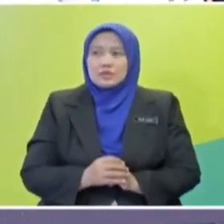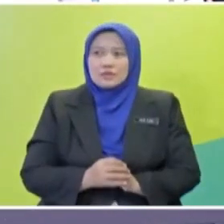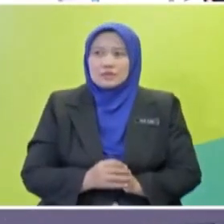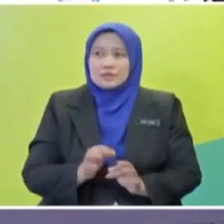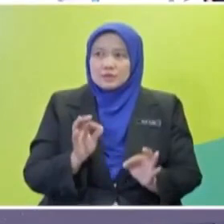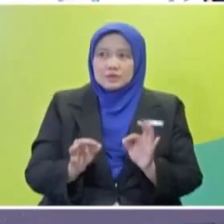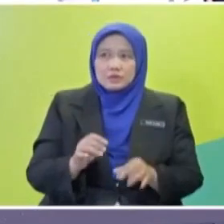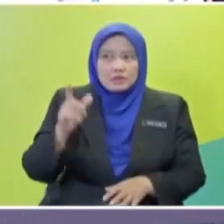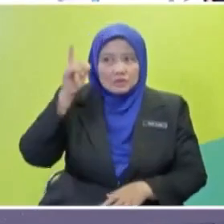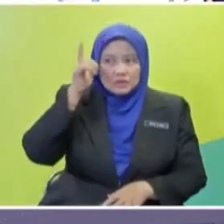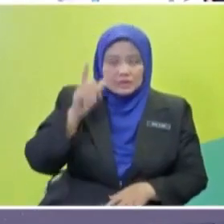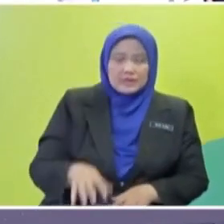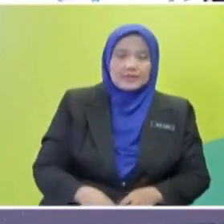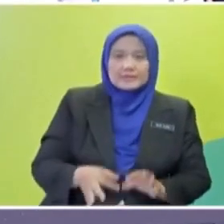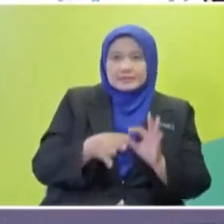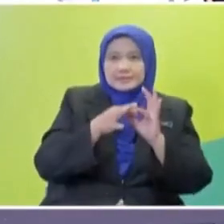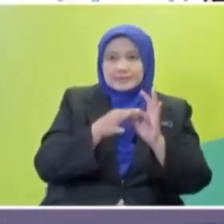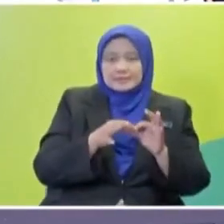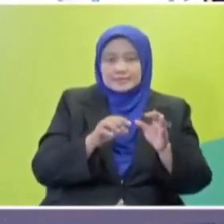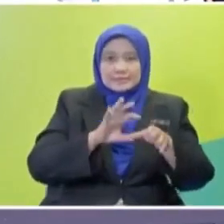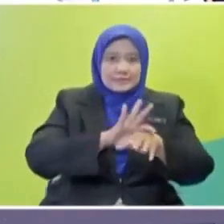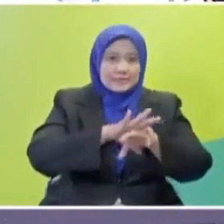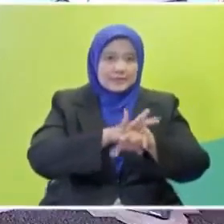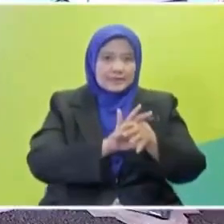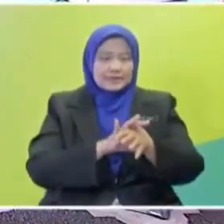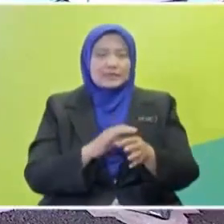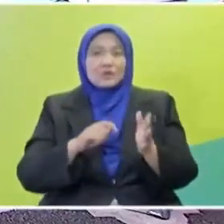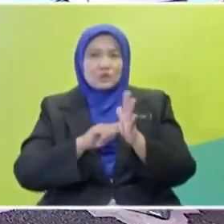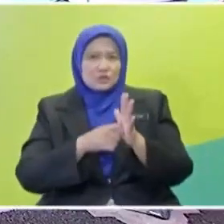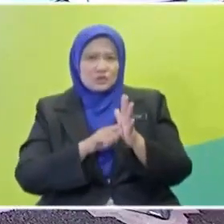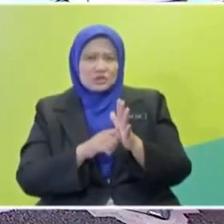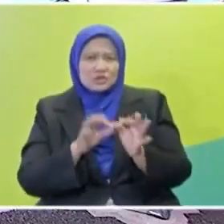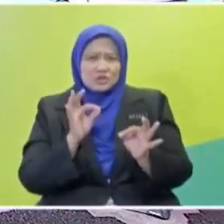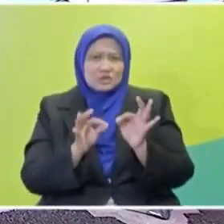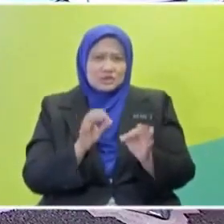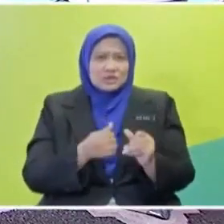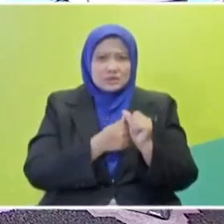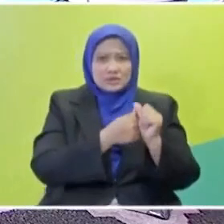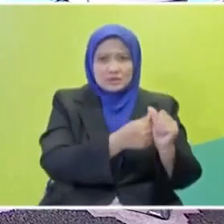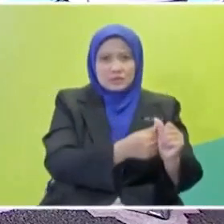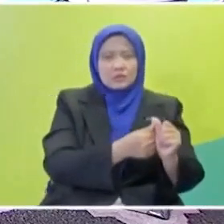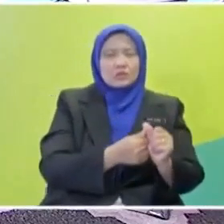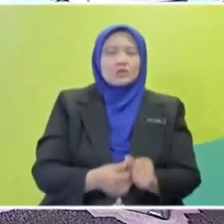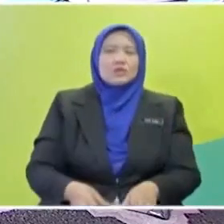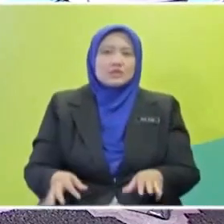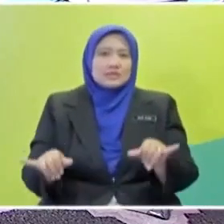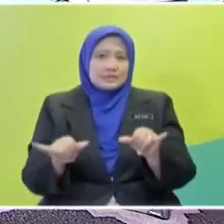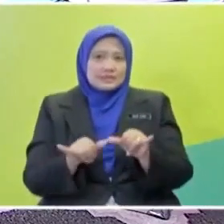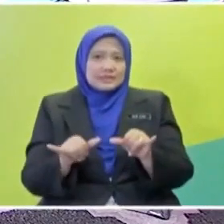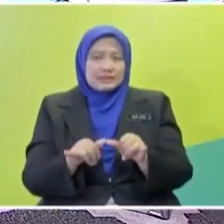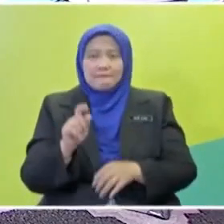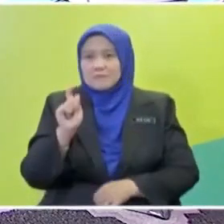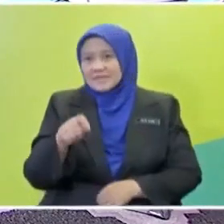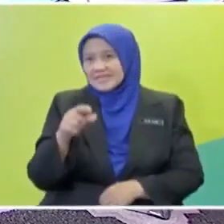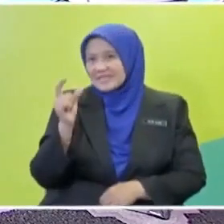kunci, betul Syafika? Betul cikgu. Okay, size dia adakah dia besar? Tak cikgu, kecil je. Ya, size dia mesti sesuai dengan bahan yang kita